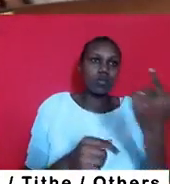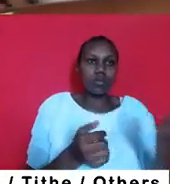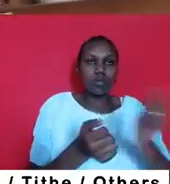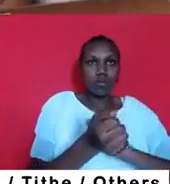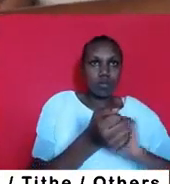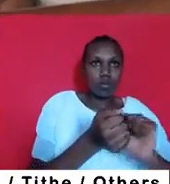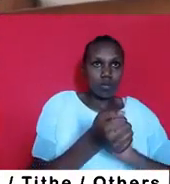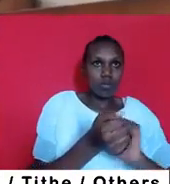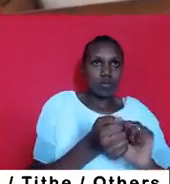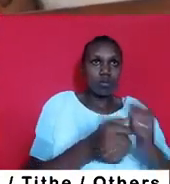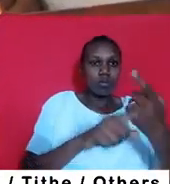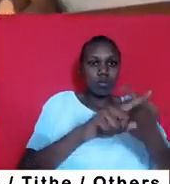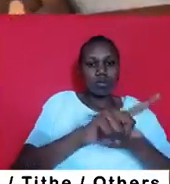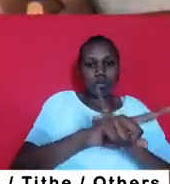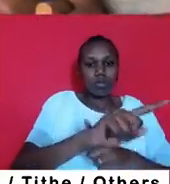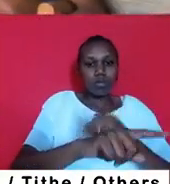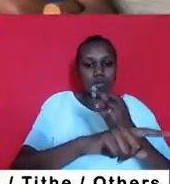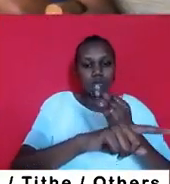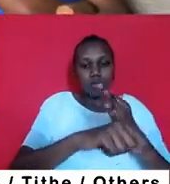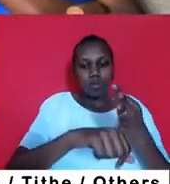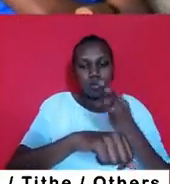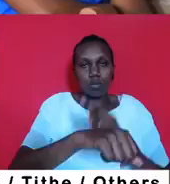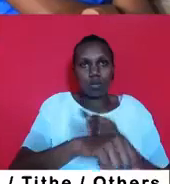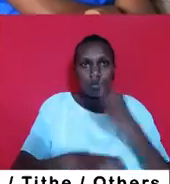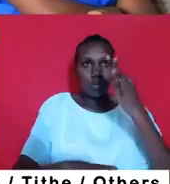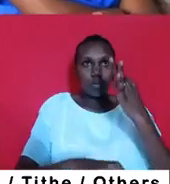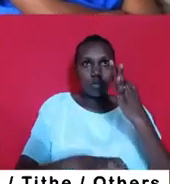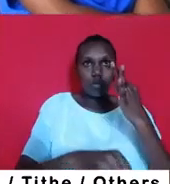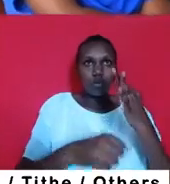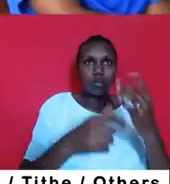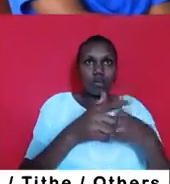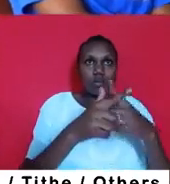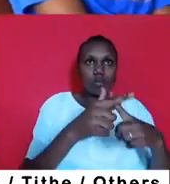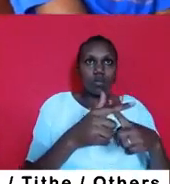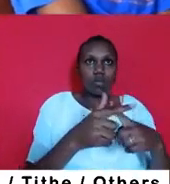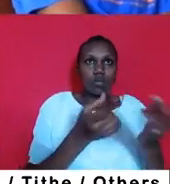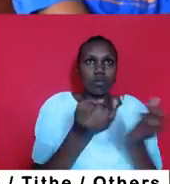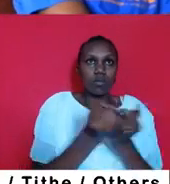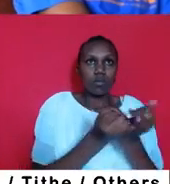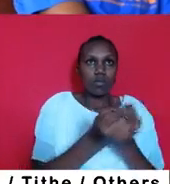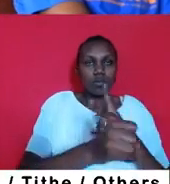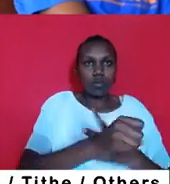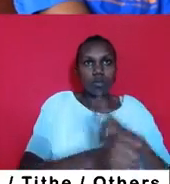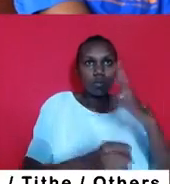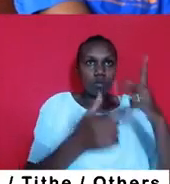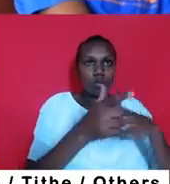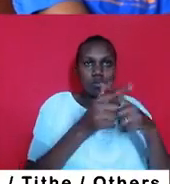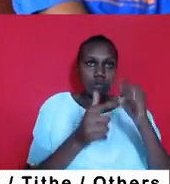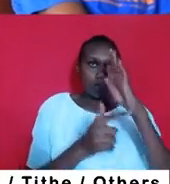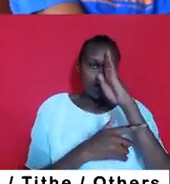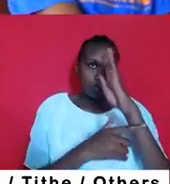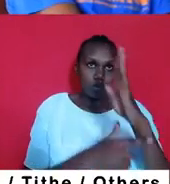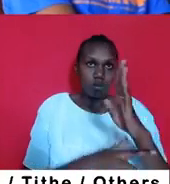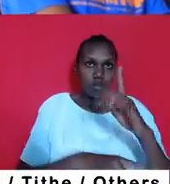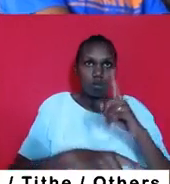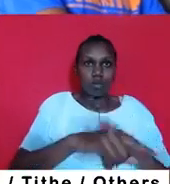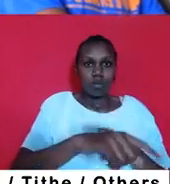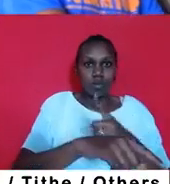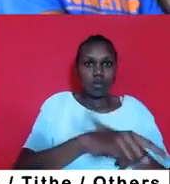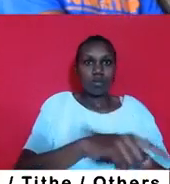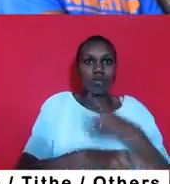saa 9:30, Jumamosi saa 8 na Jumapili saa